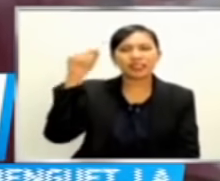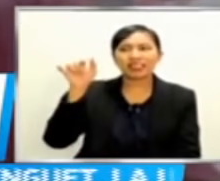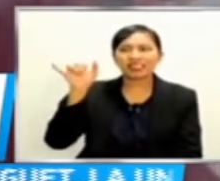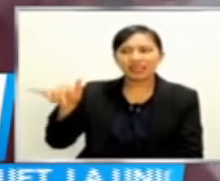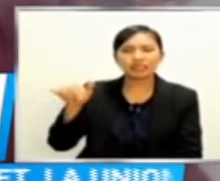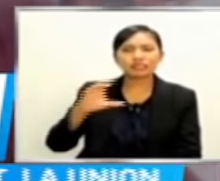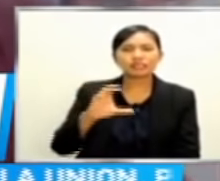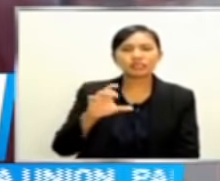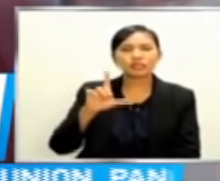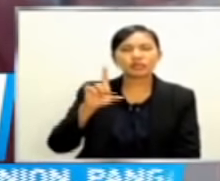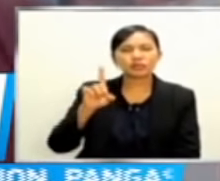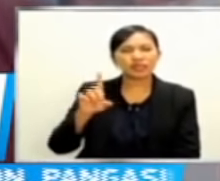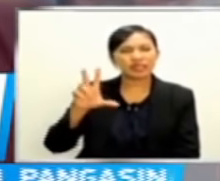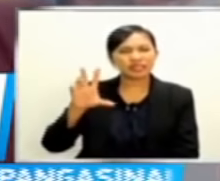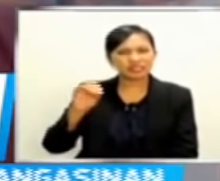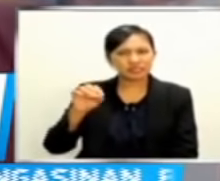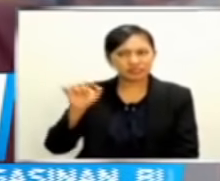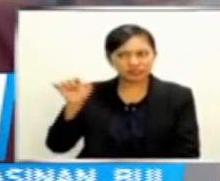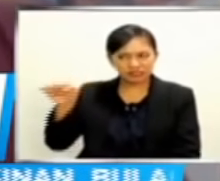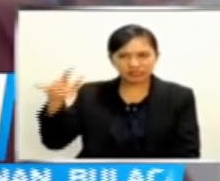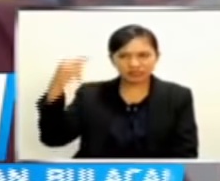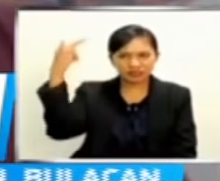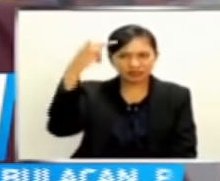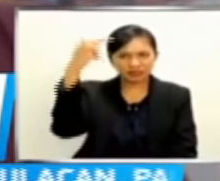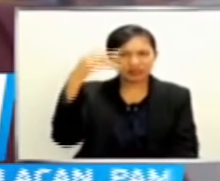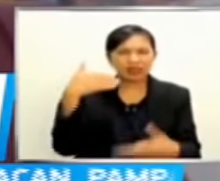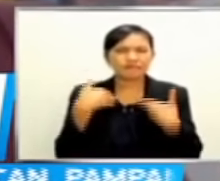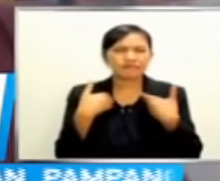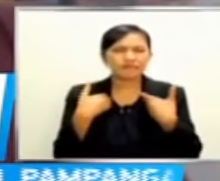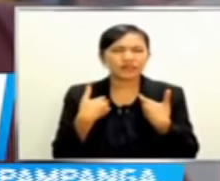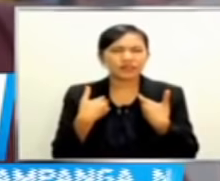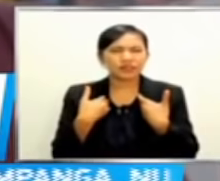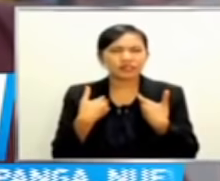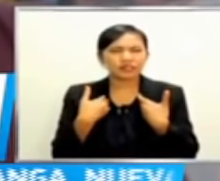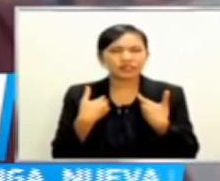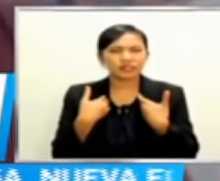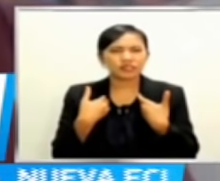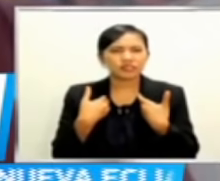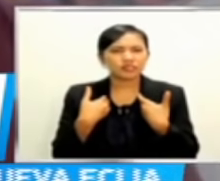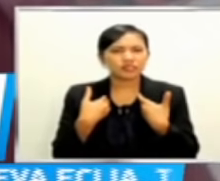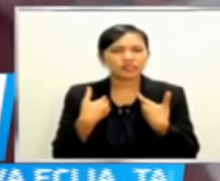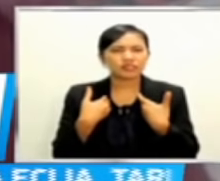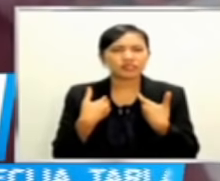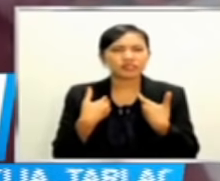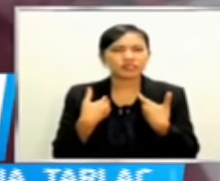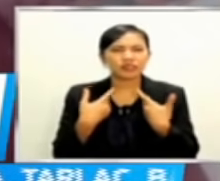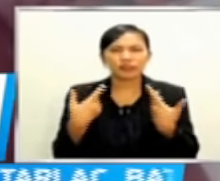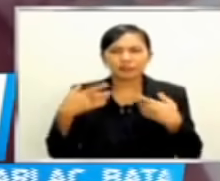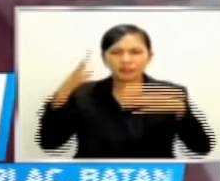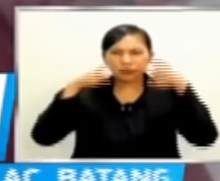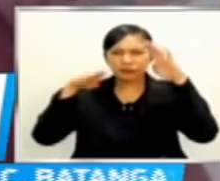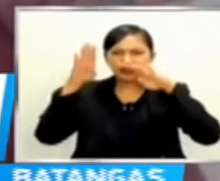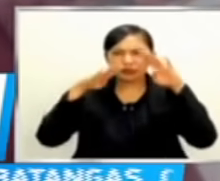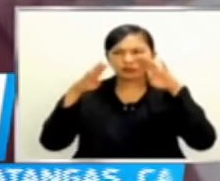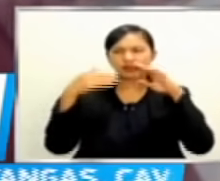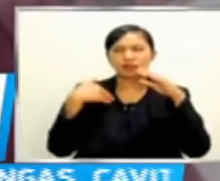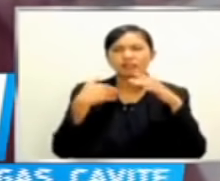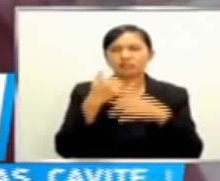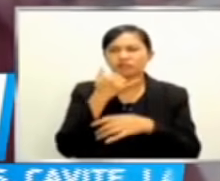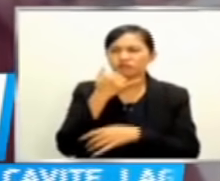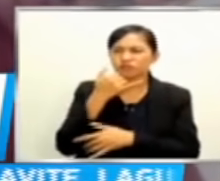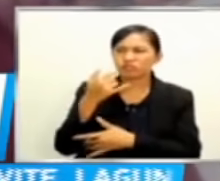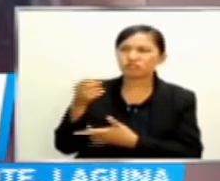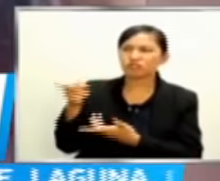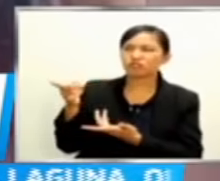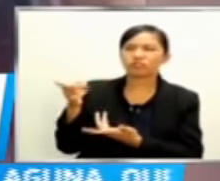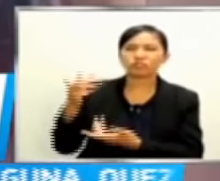C-130 airplane, may ano daw yung sakyanan nila, may problem daw, sir. Sabi ng